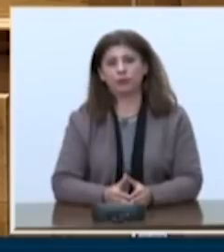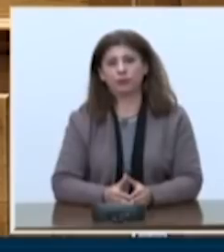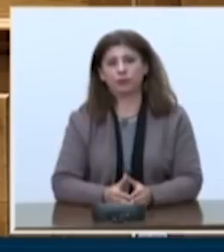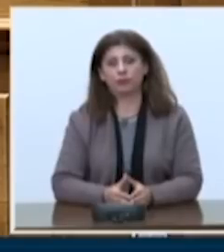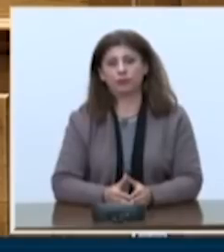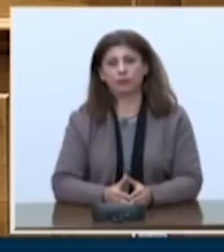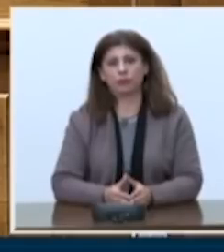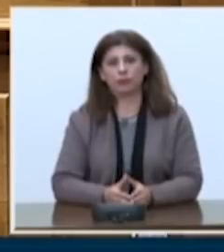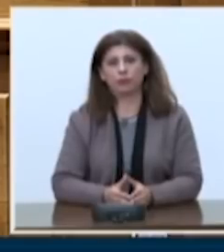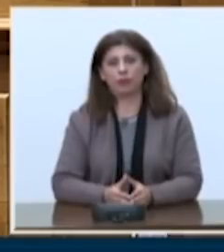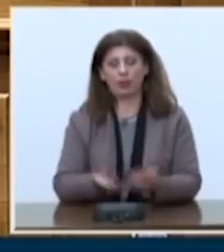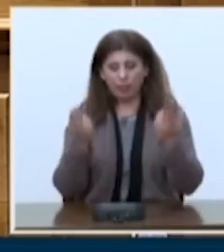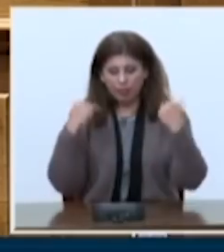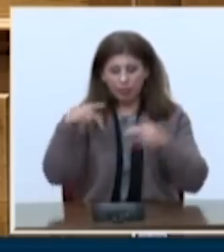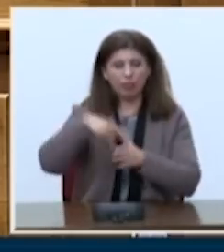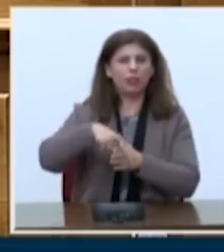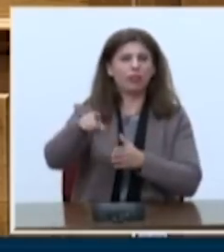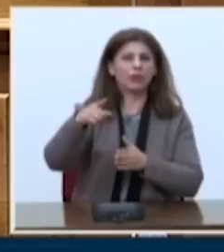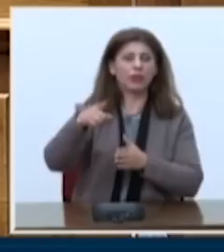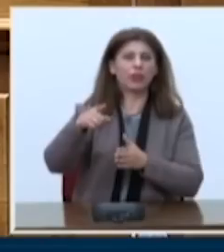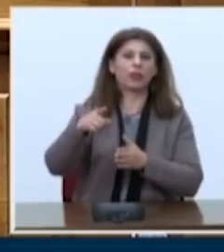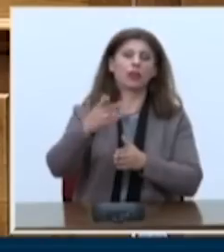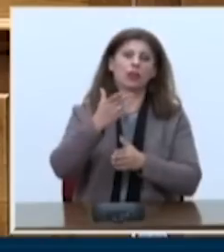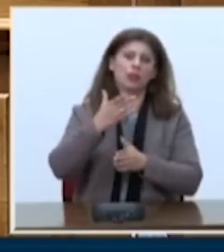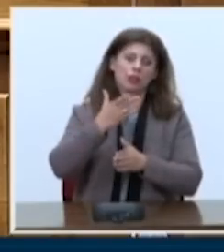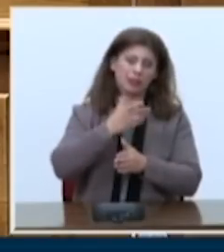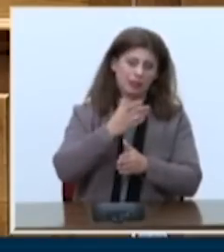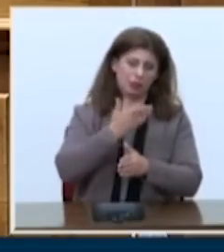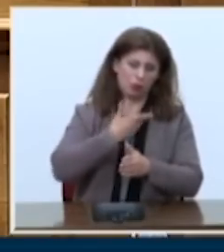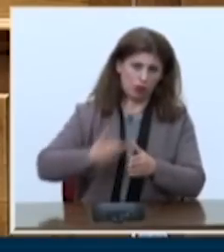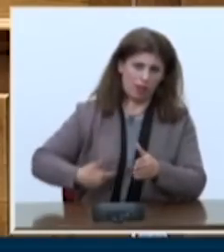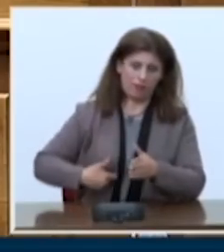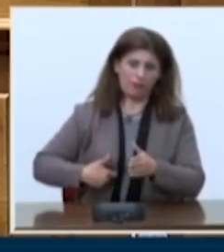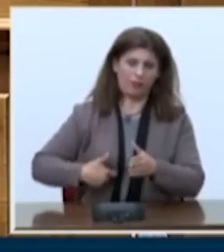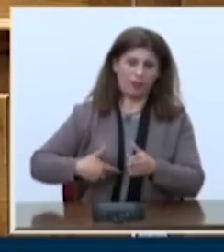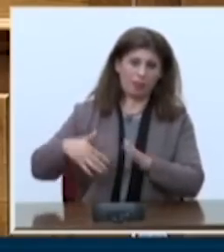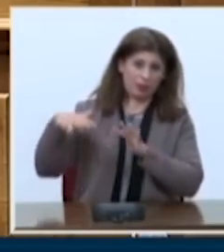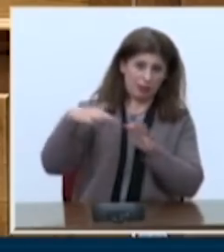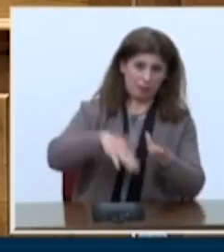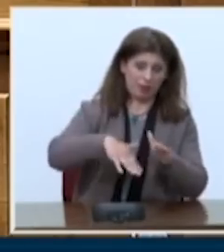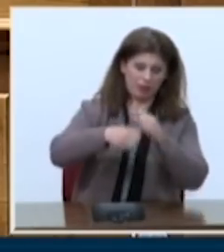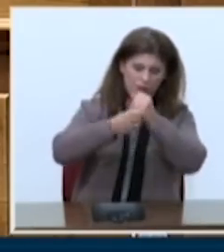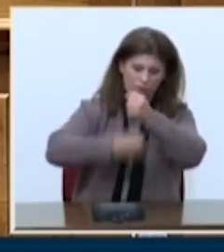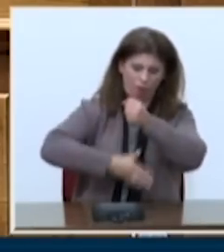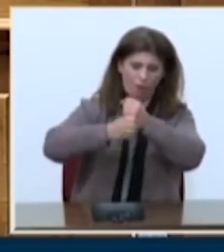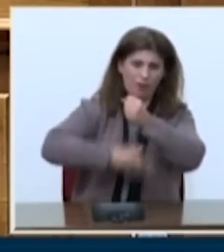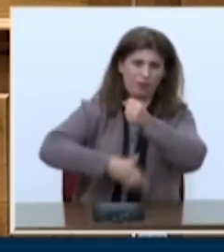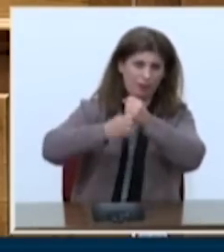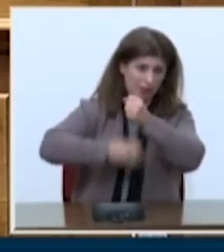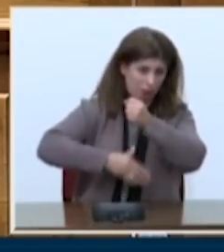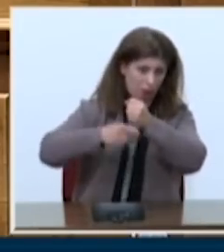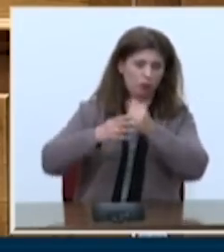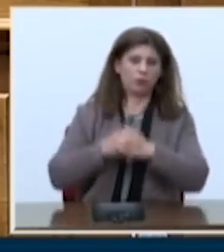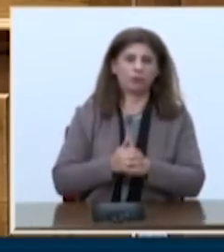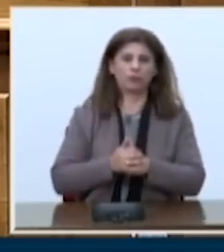υποτάσσοντας τους Σέρβους μια μαζική βομβιστική επίθεση, με βομβαρδισμούς εννοεί βομβιστική,